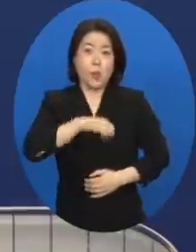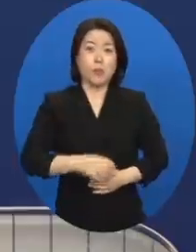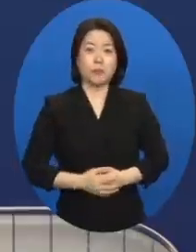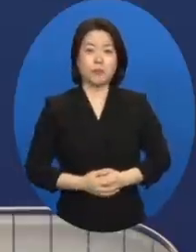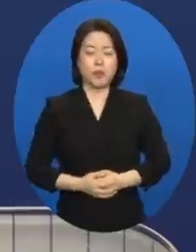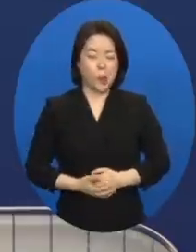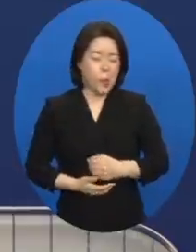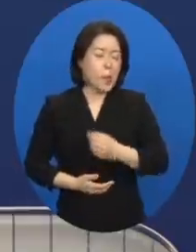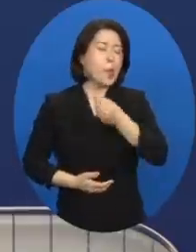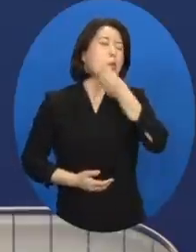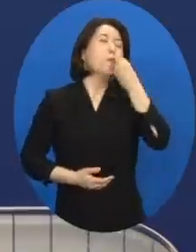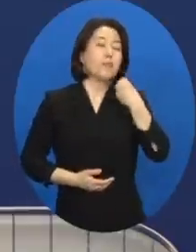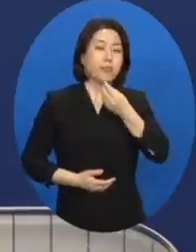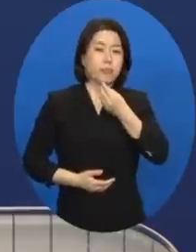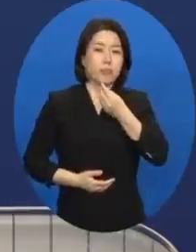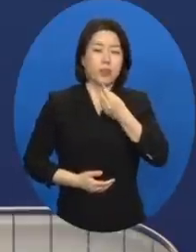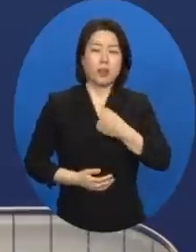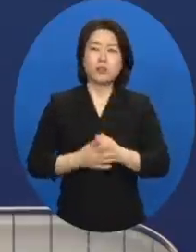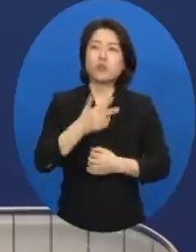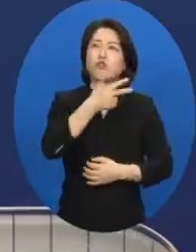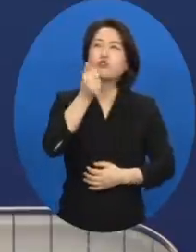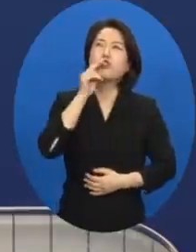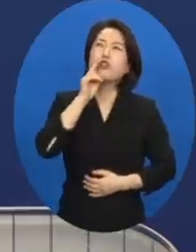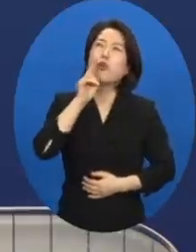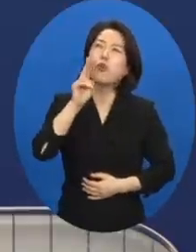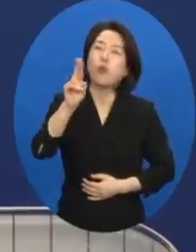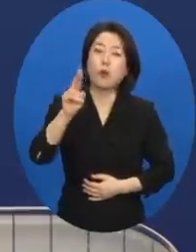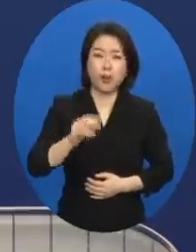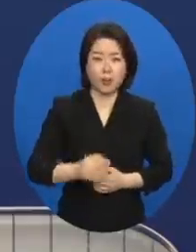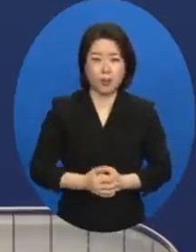하면서 주여